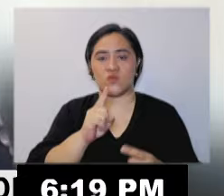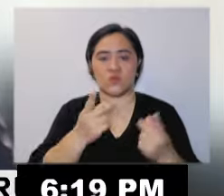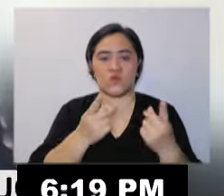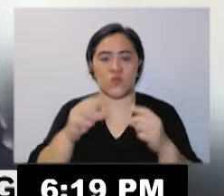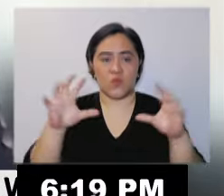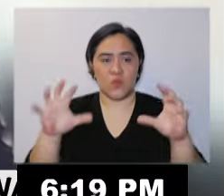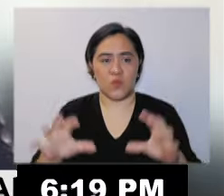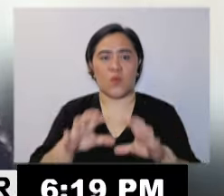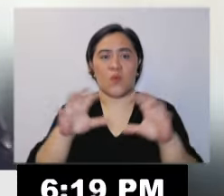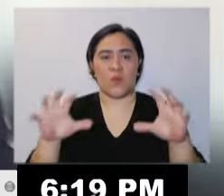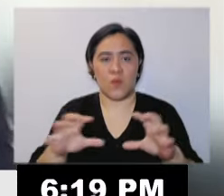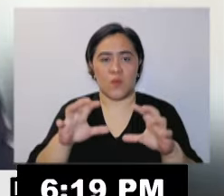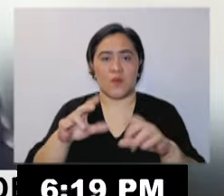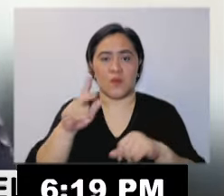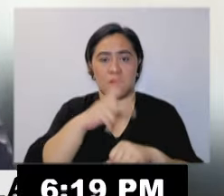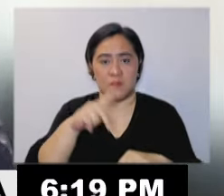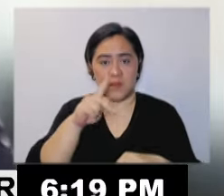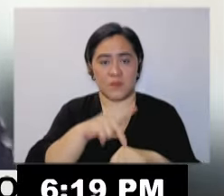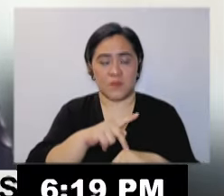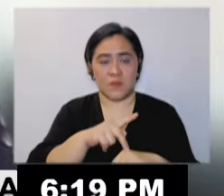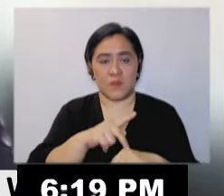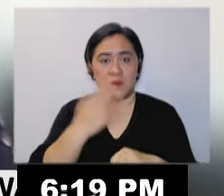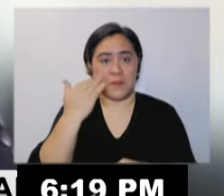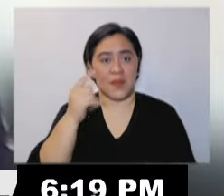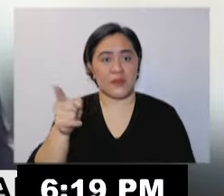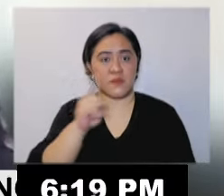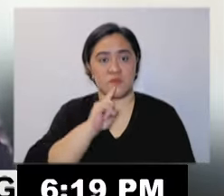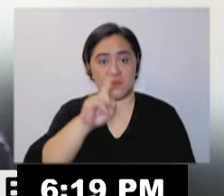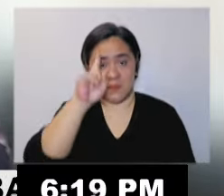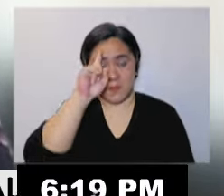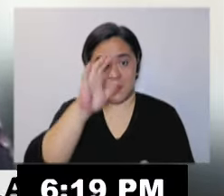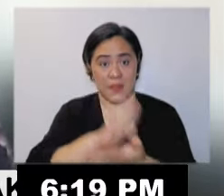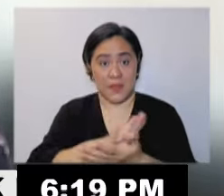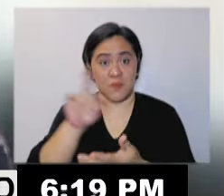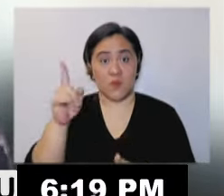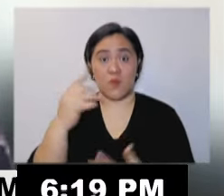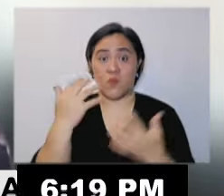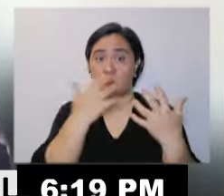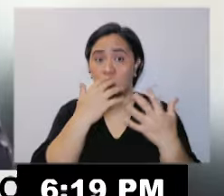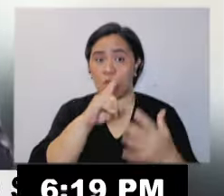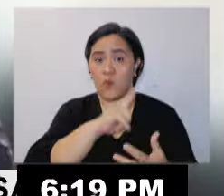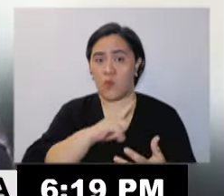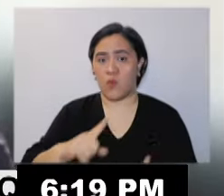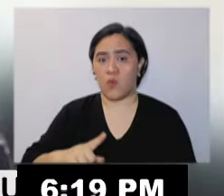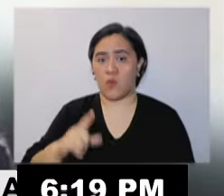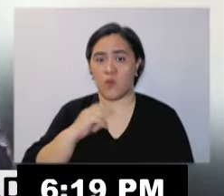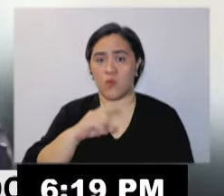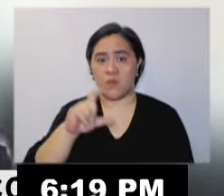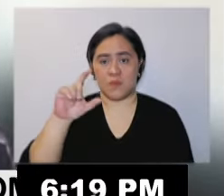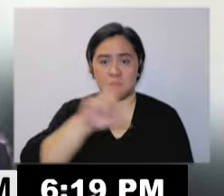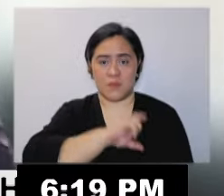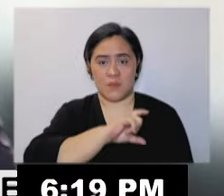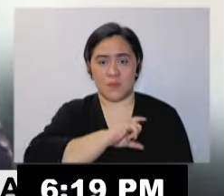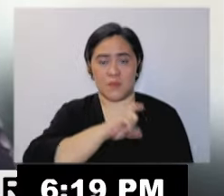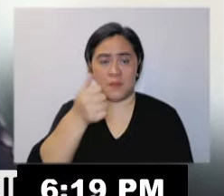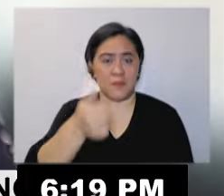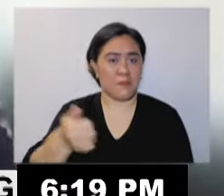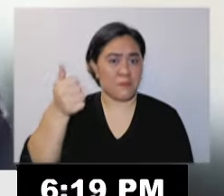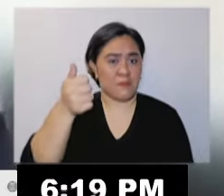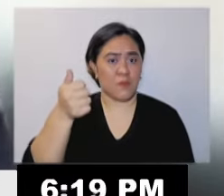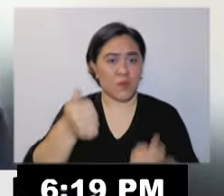sa a bansa Saan kayo manwala do sa Dr Lord o sa dating gnp Yun lang ang tanong ko sa